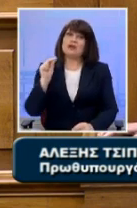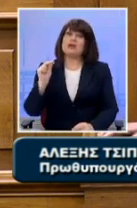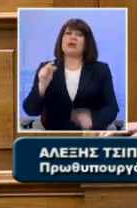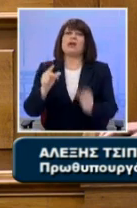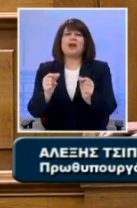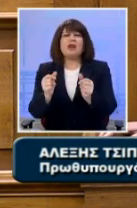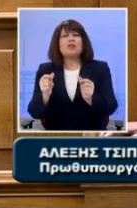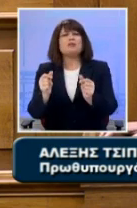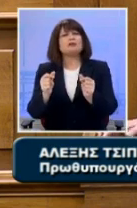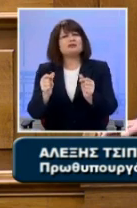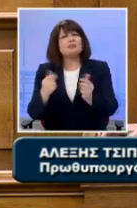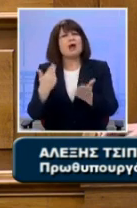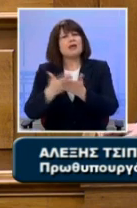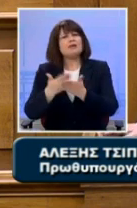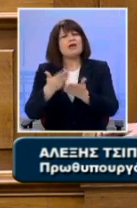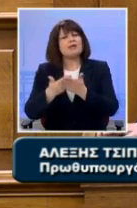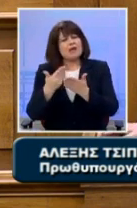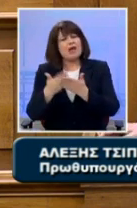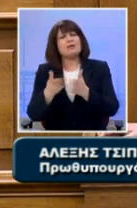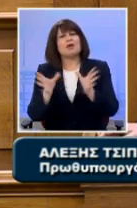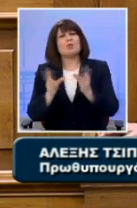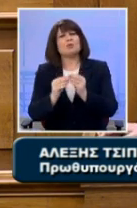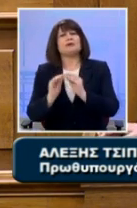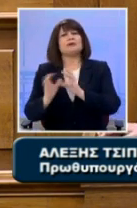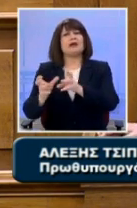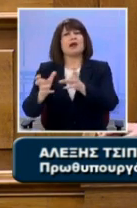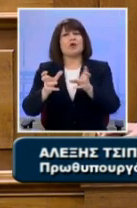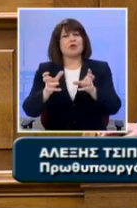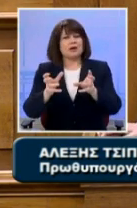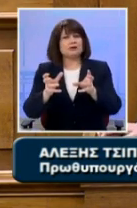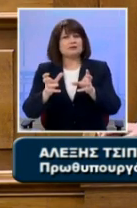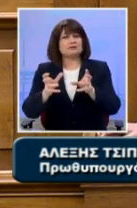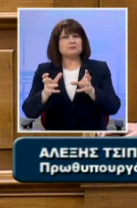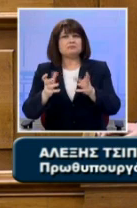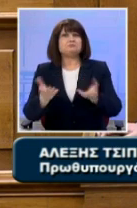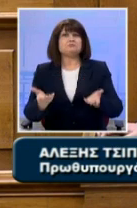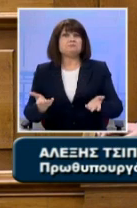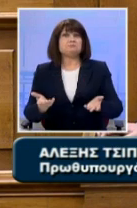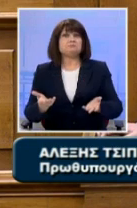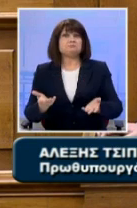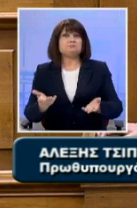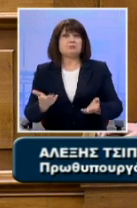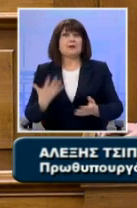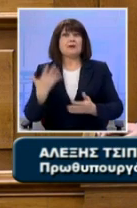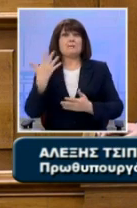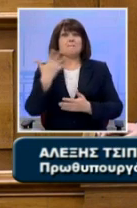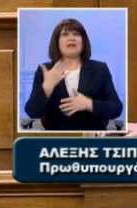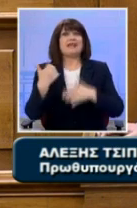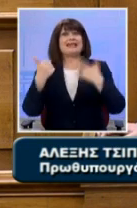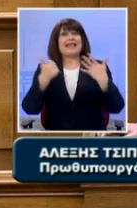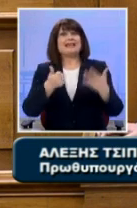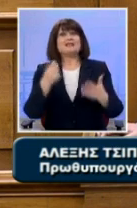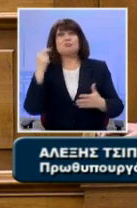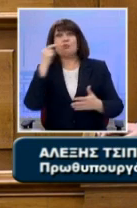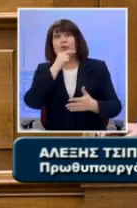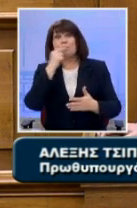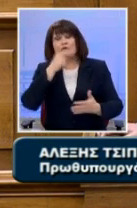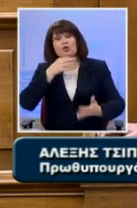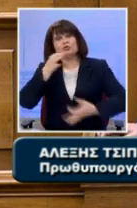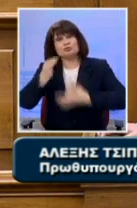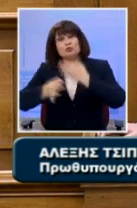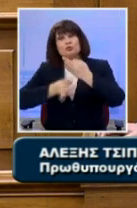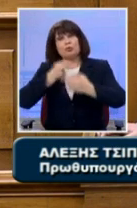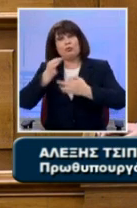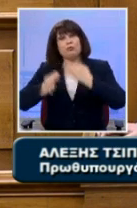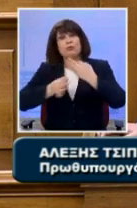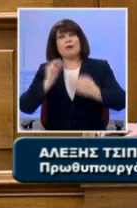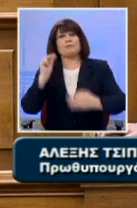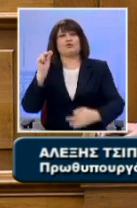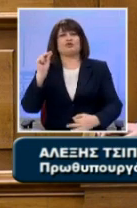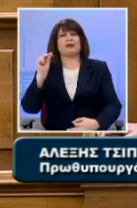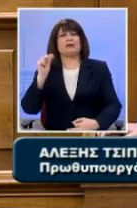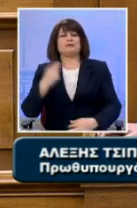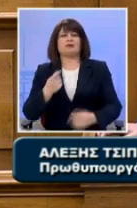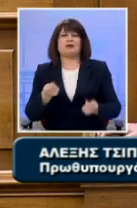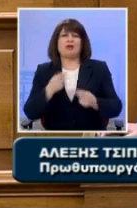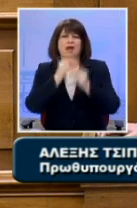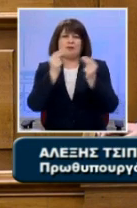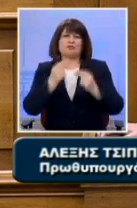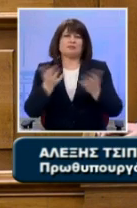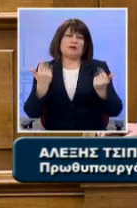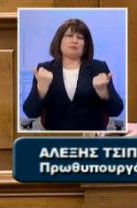ρύθμιση του ραδιοτηλεοπτικού τοπίου τουλάχιστον από 5 ή 6 πρωθυπουργούς. Όμως στο τέλος δεν έγινε